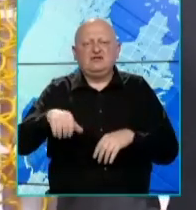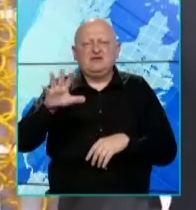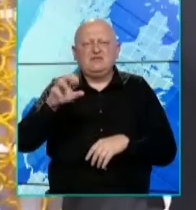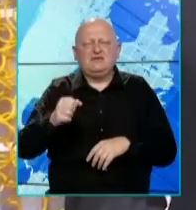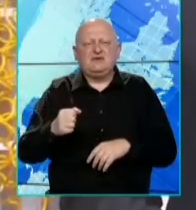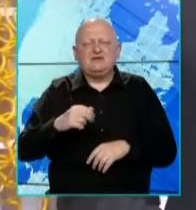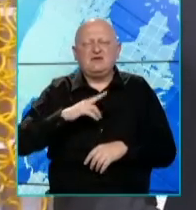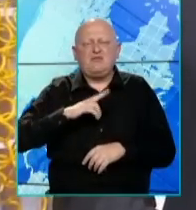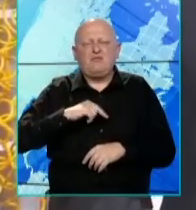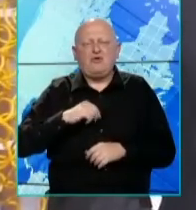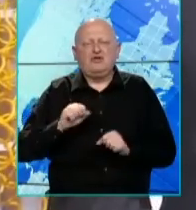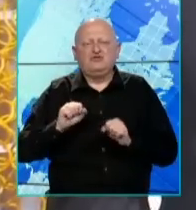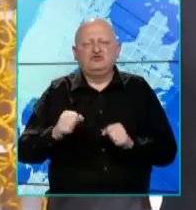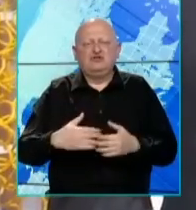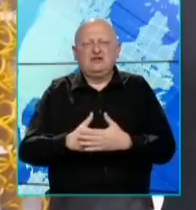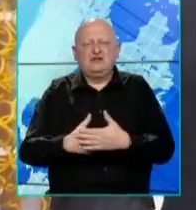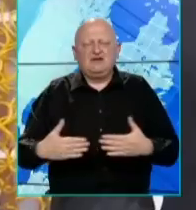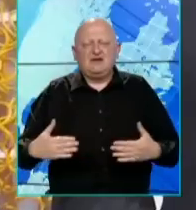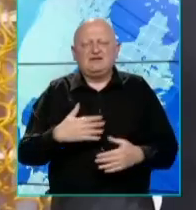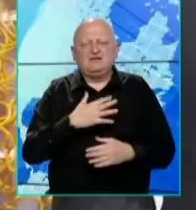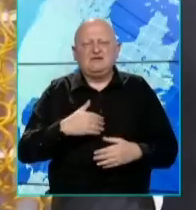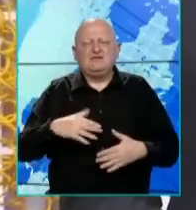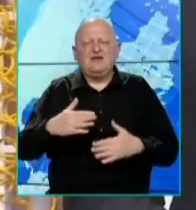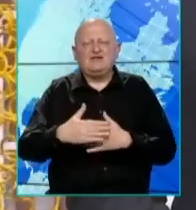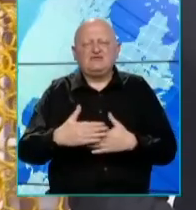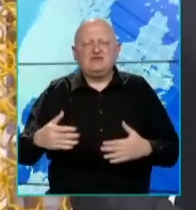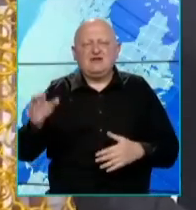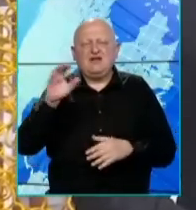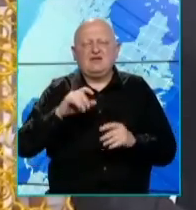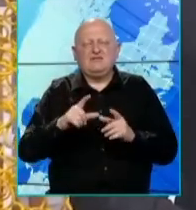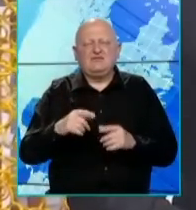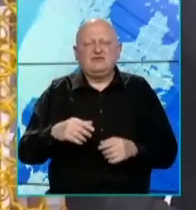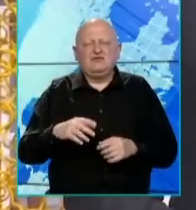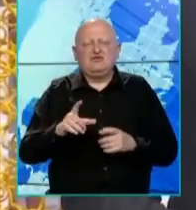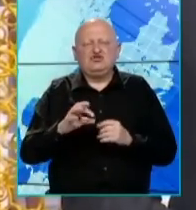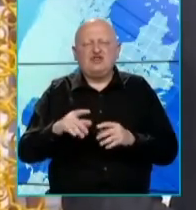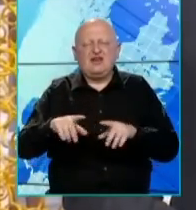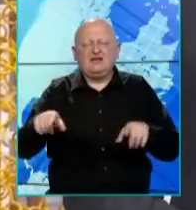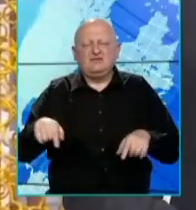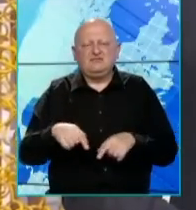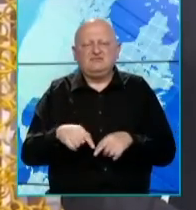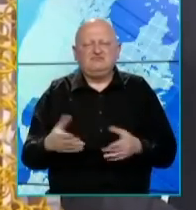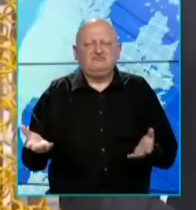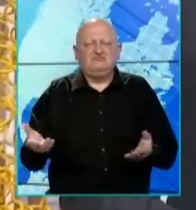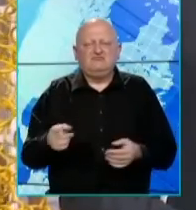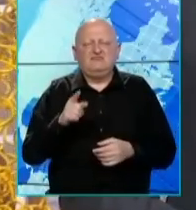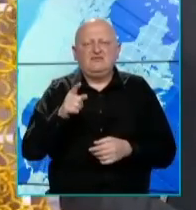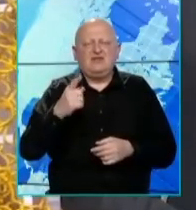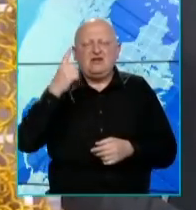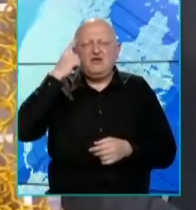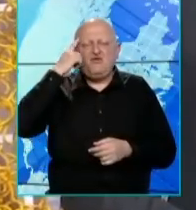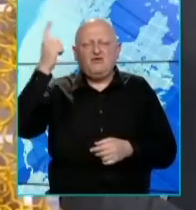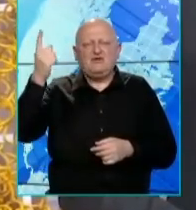6500 hrvatskih policajaca štiti hrvatsku granicu, štiti vanjsku granicu Europske unije, štiti šengenski prostor. Te njihove